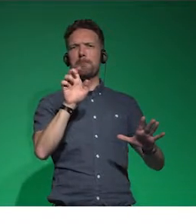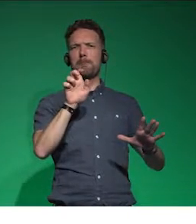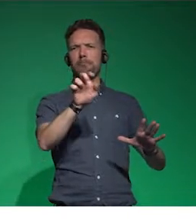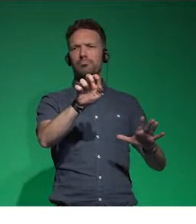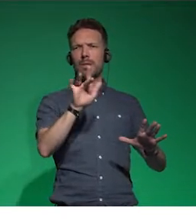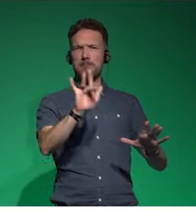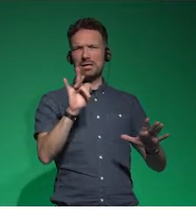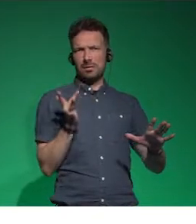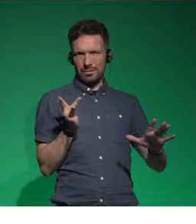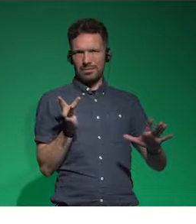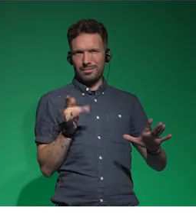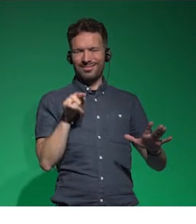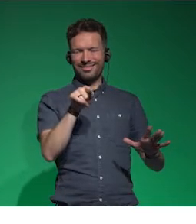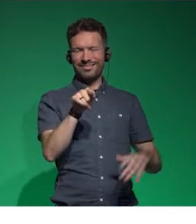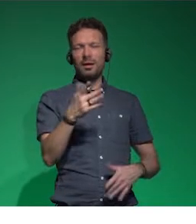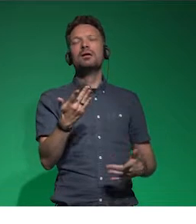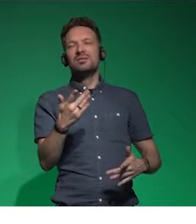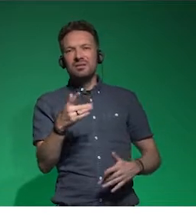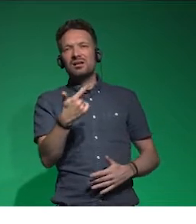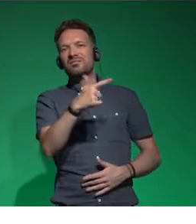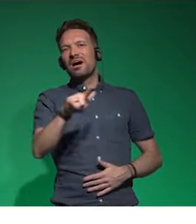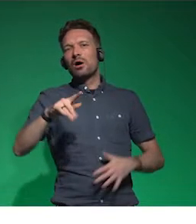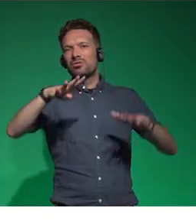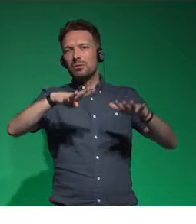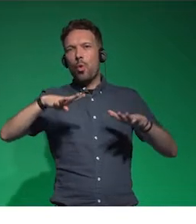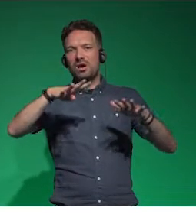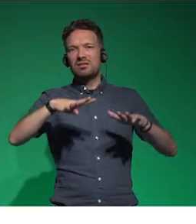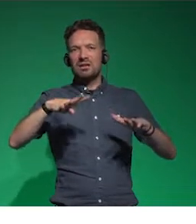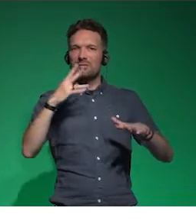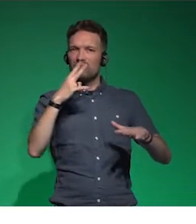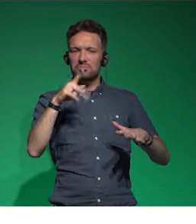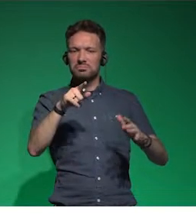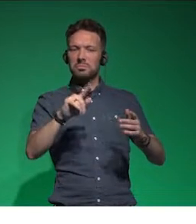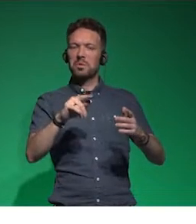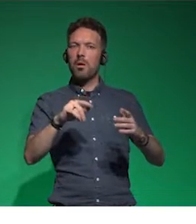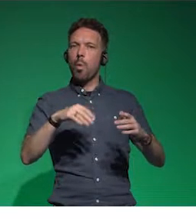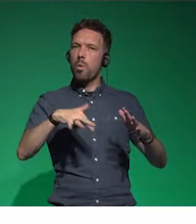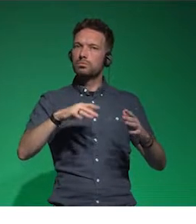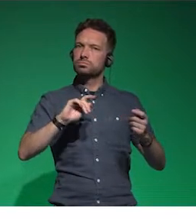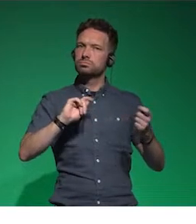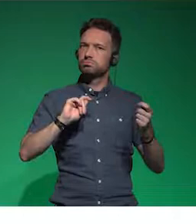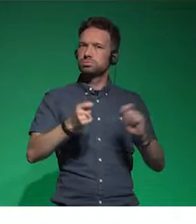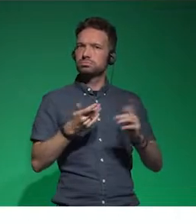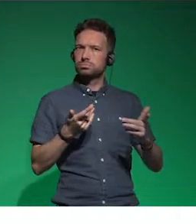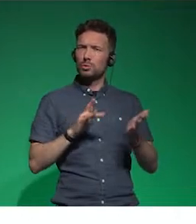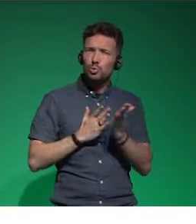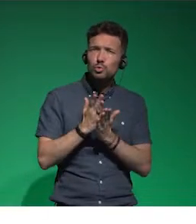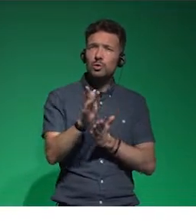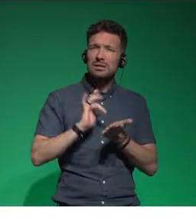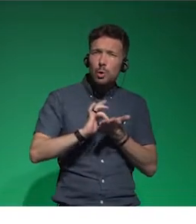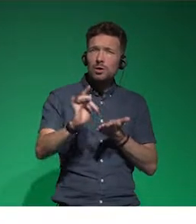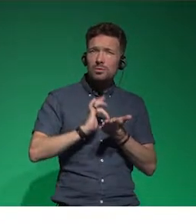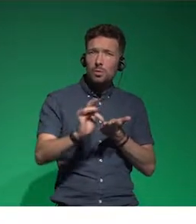sehen insbesondere im Jahr 2019 eine deutliche Veränderung, permanente Dürre in